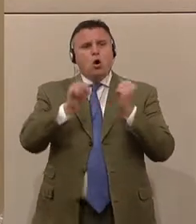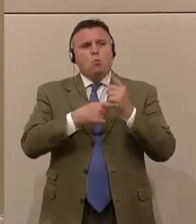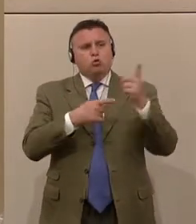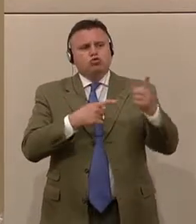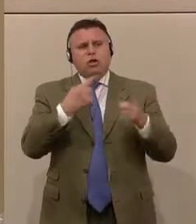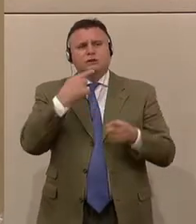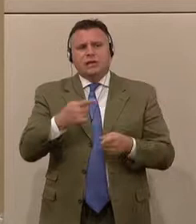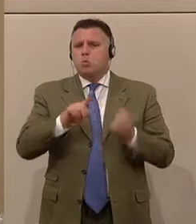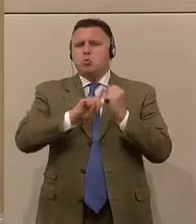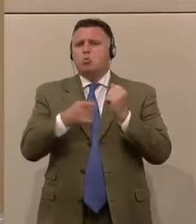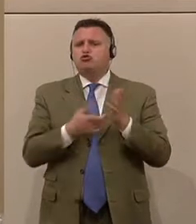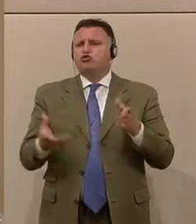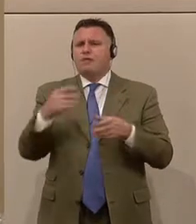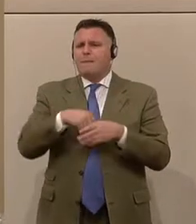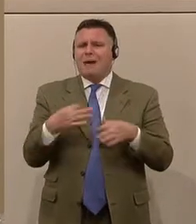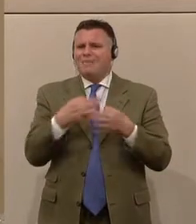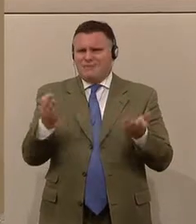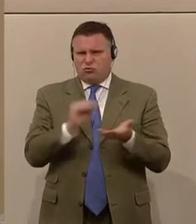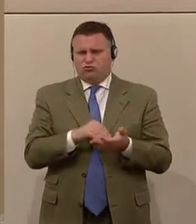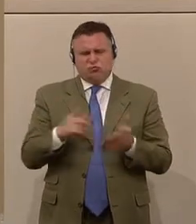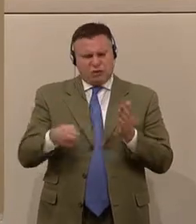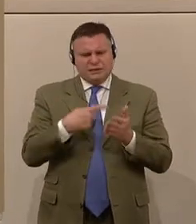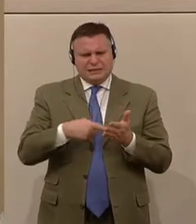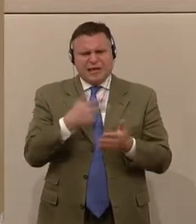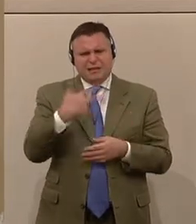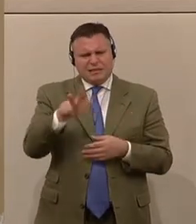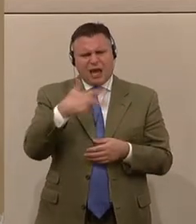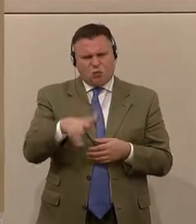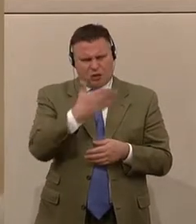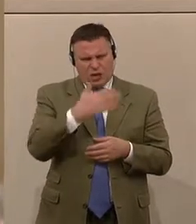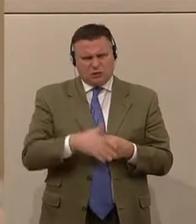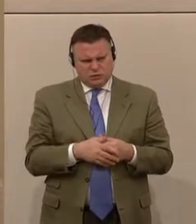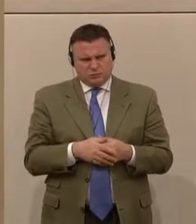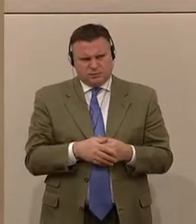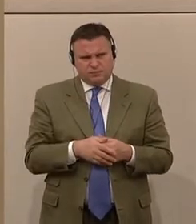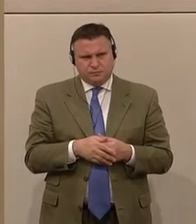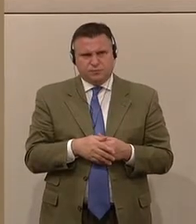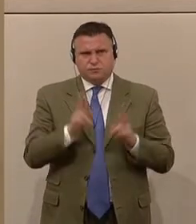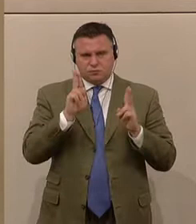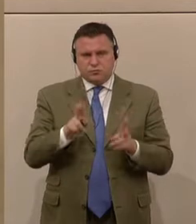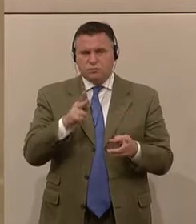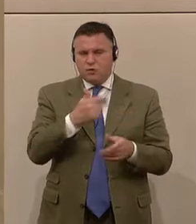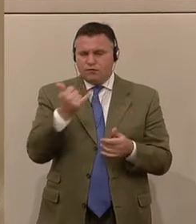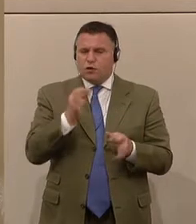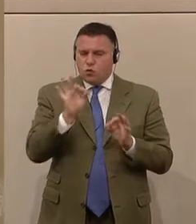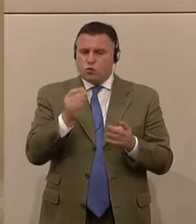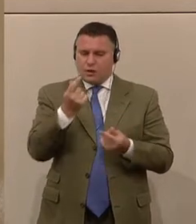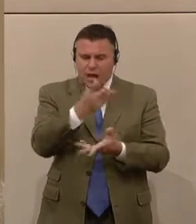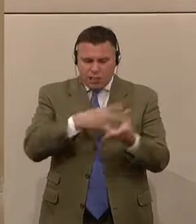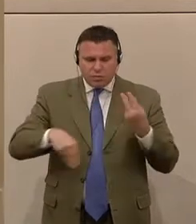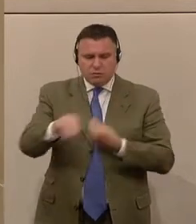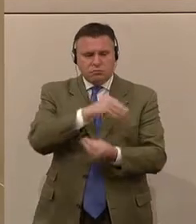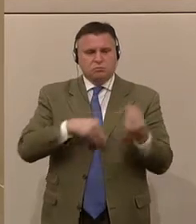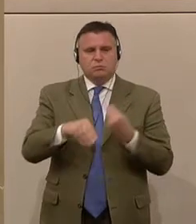angesprochen worden, dass es nicht im Budget integriert wird. Seite 33. Um einen kosteneffektiven Mitteleinsatz zu garantieren, sollen klima-